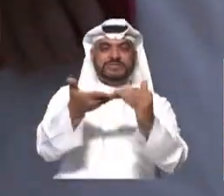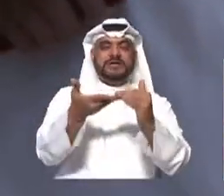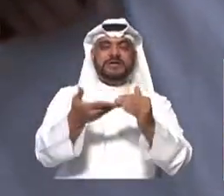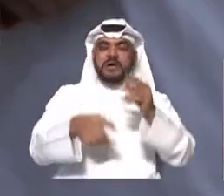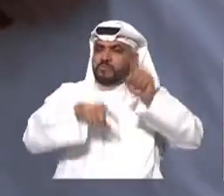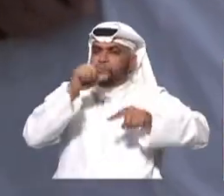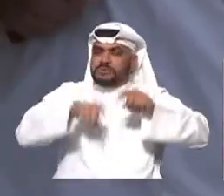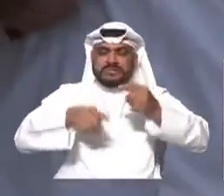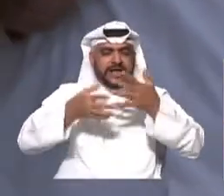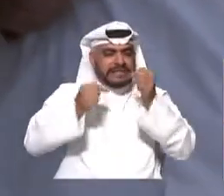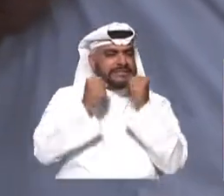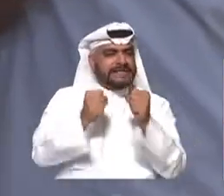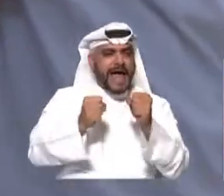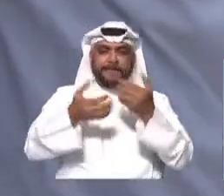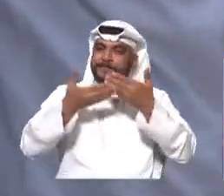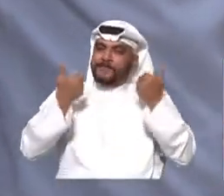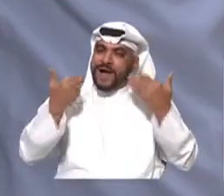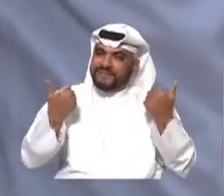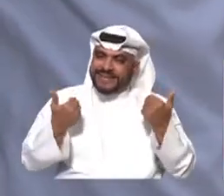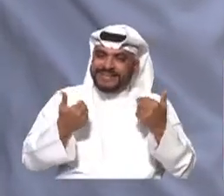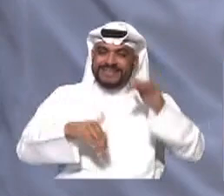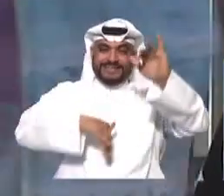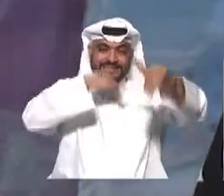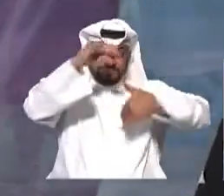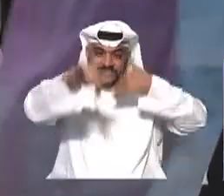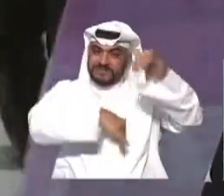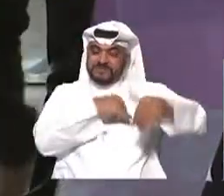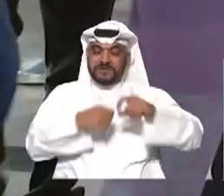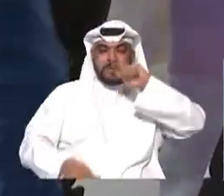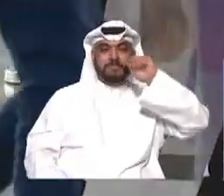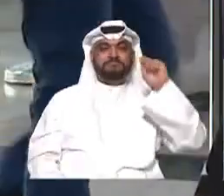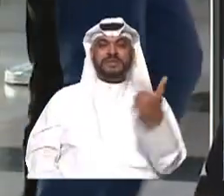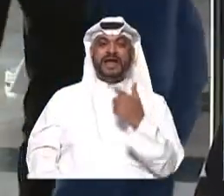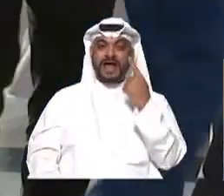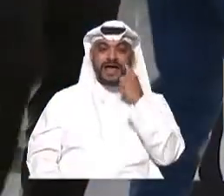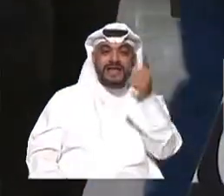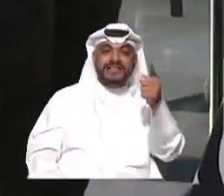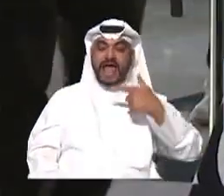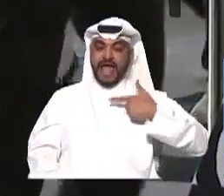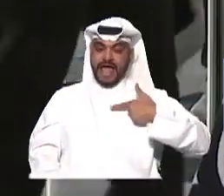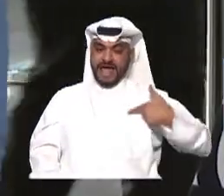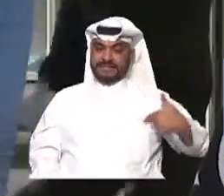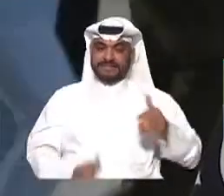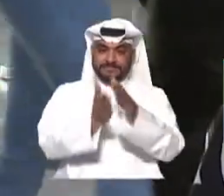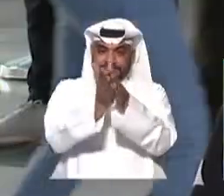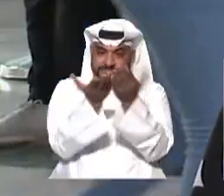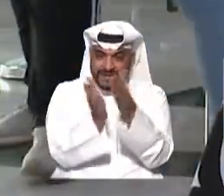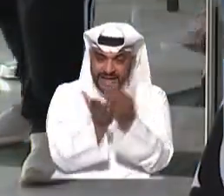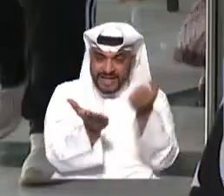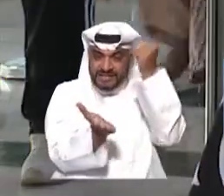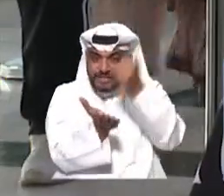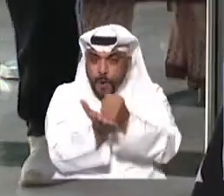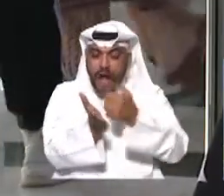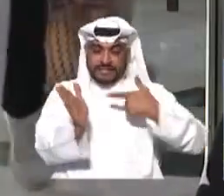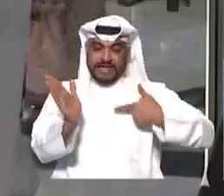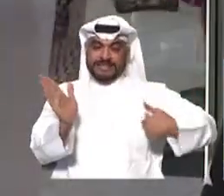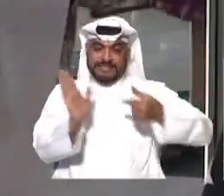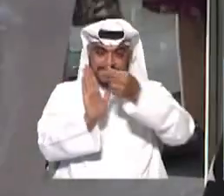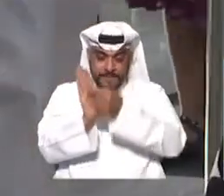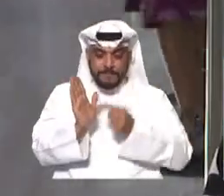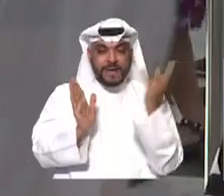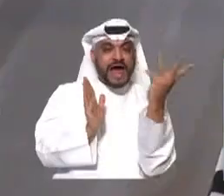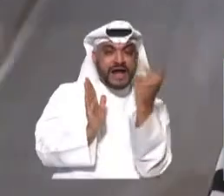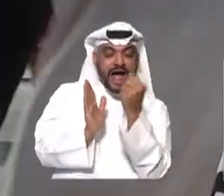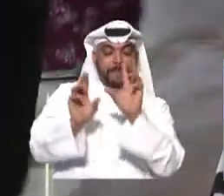اي صعوبه. بالنسبه للمراجعين يراجعون قسم الاي تي بخصوص تعديل بيانات الجواز او مطابقه الاسم مع